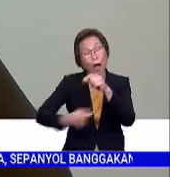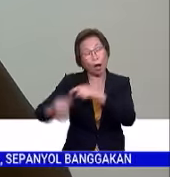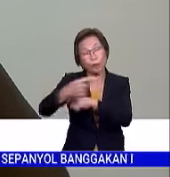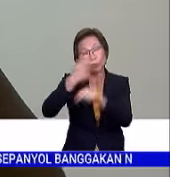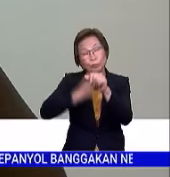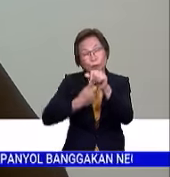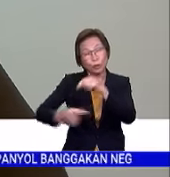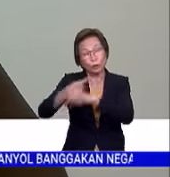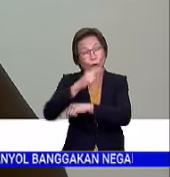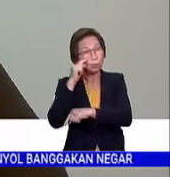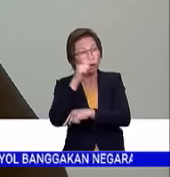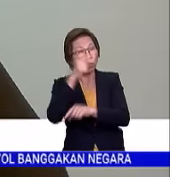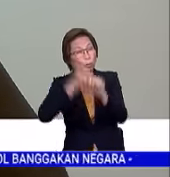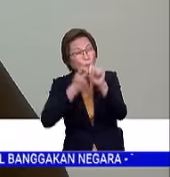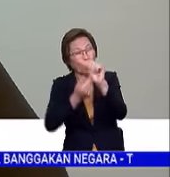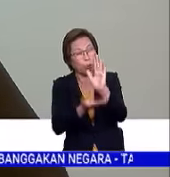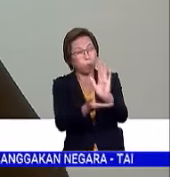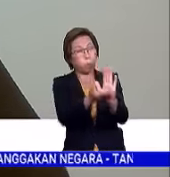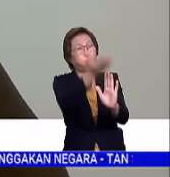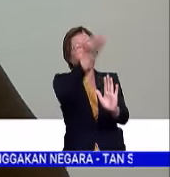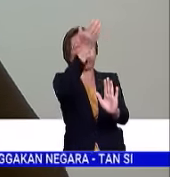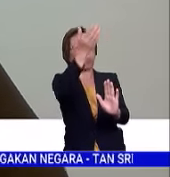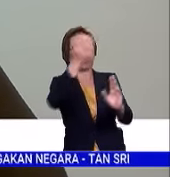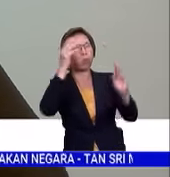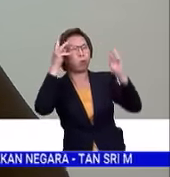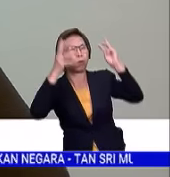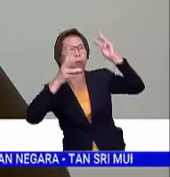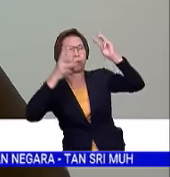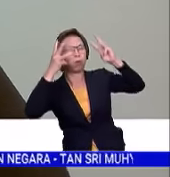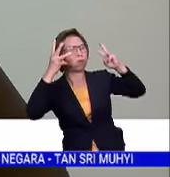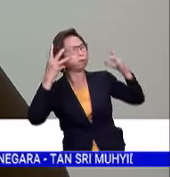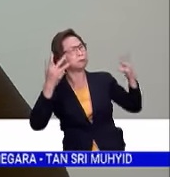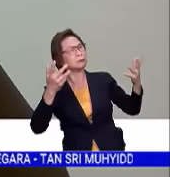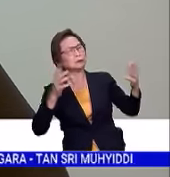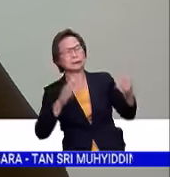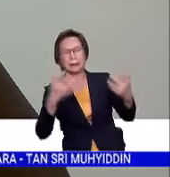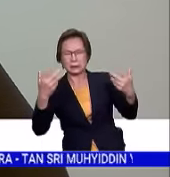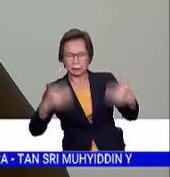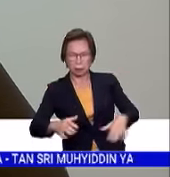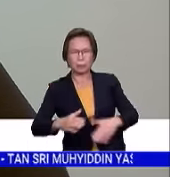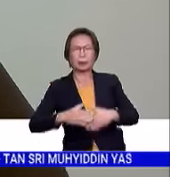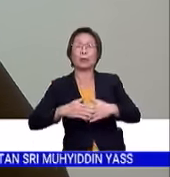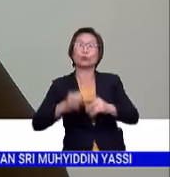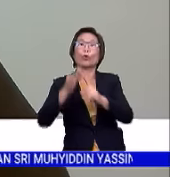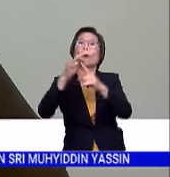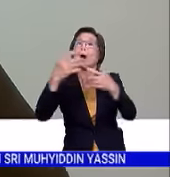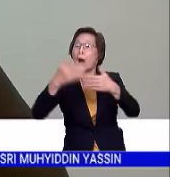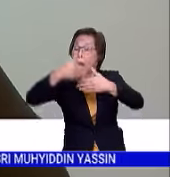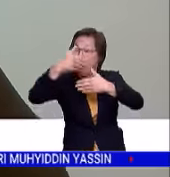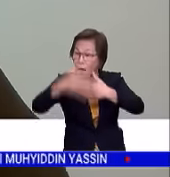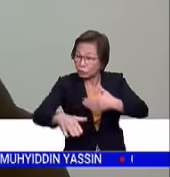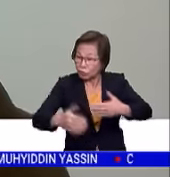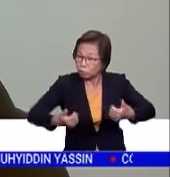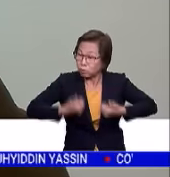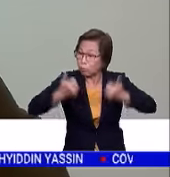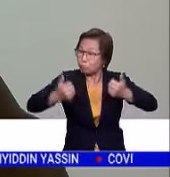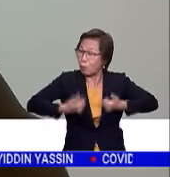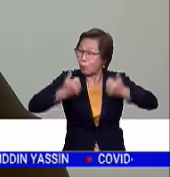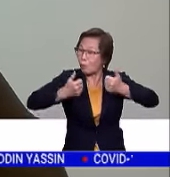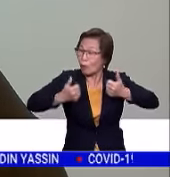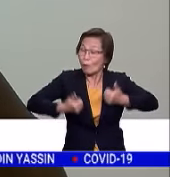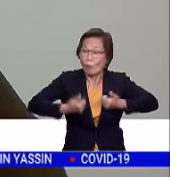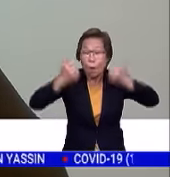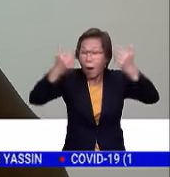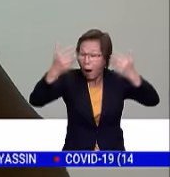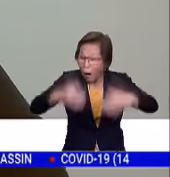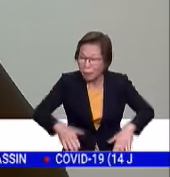tengok trend peningkatan kes agak membimbangkan, terutama selepas Hari Raya Aidilfitri. Selain itu,